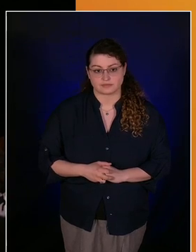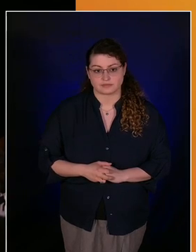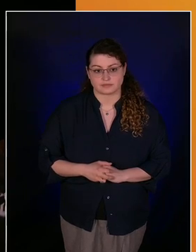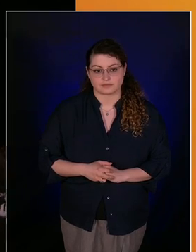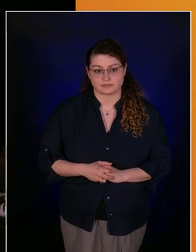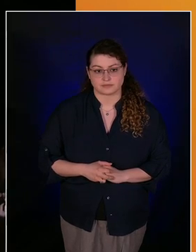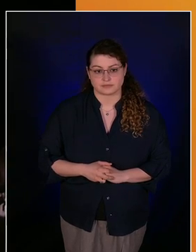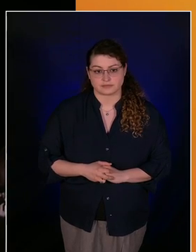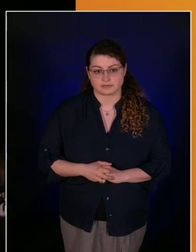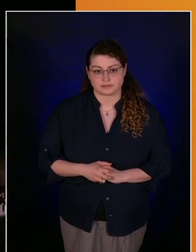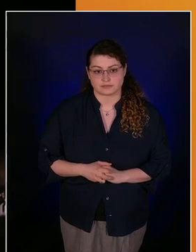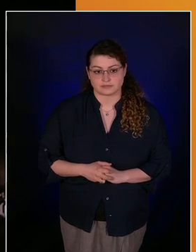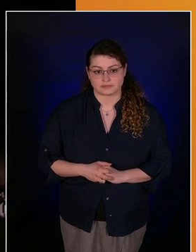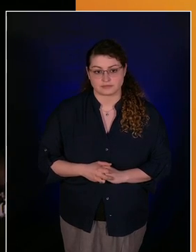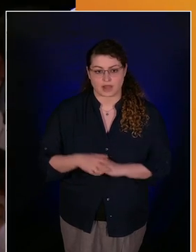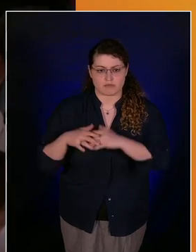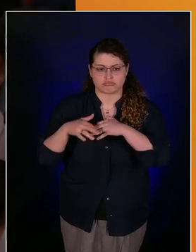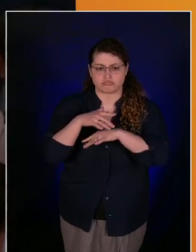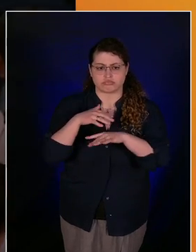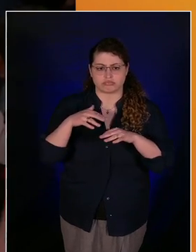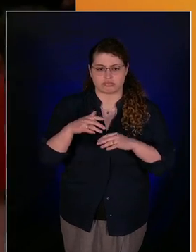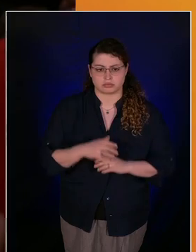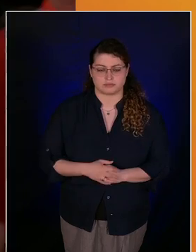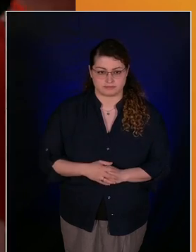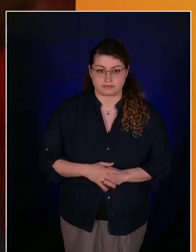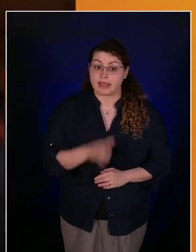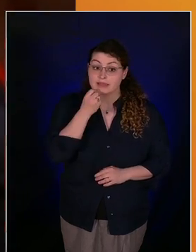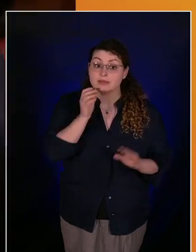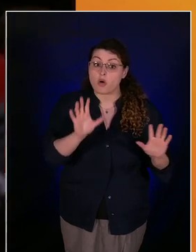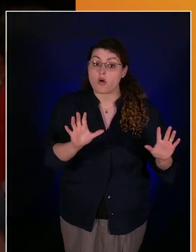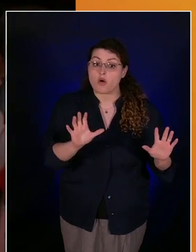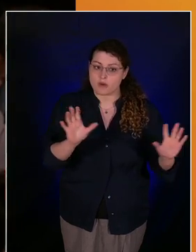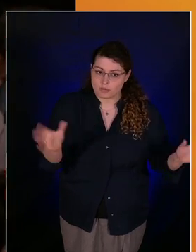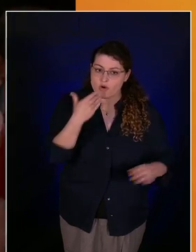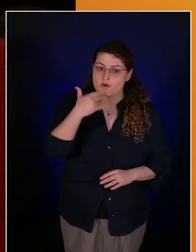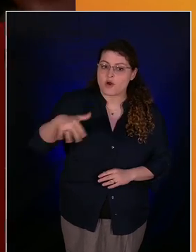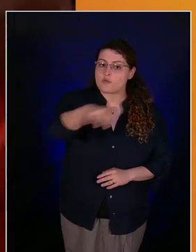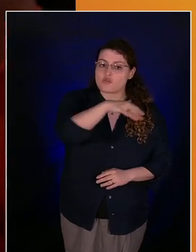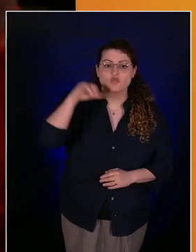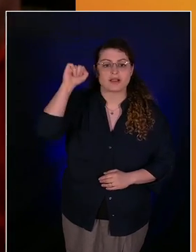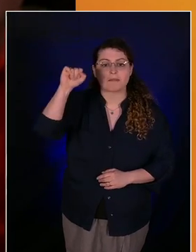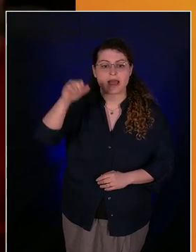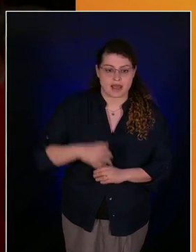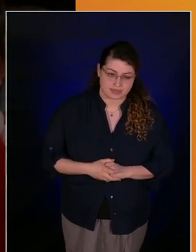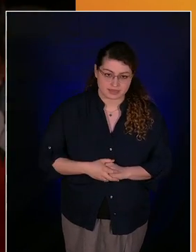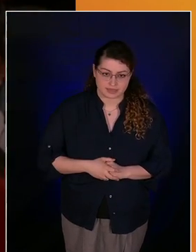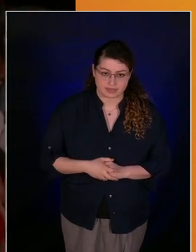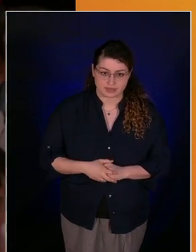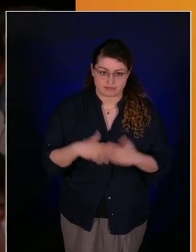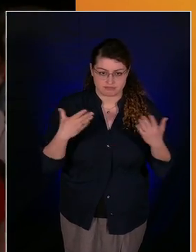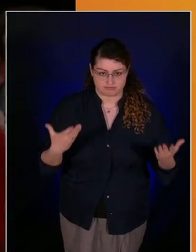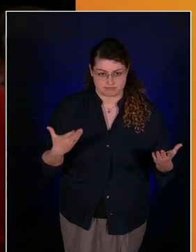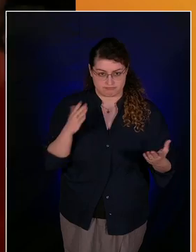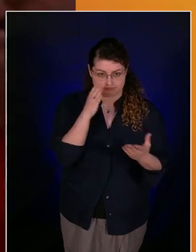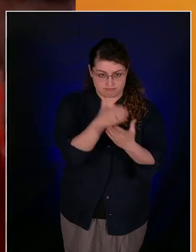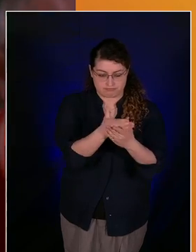3 c'est bon c'est bon allez donc bonjour à tous mes camarades je vais intervenir